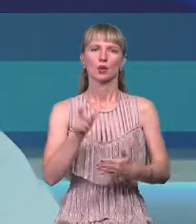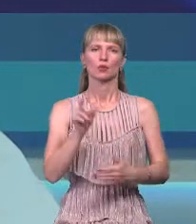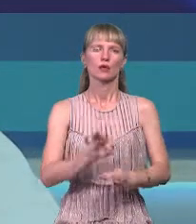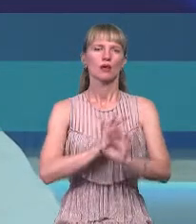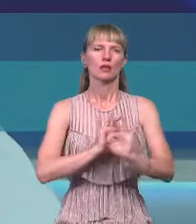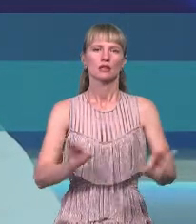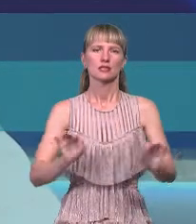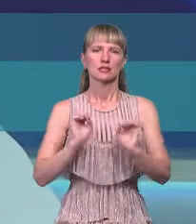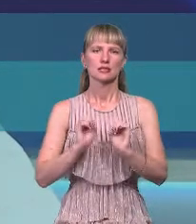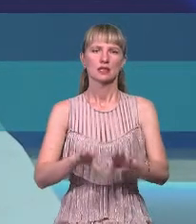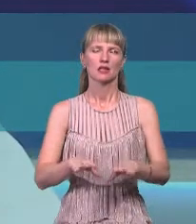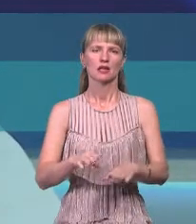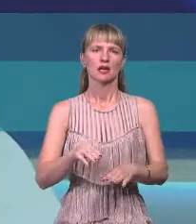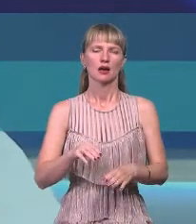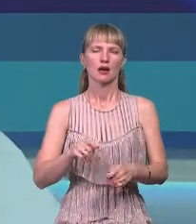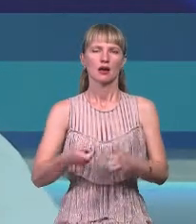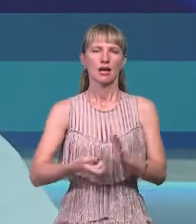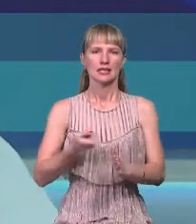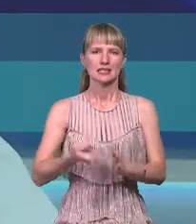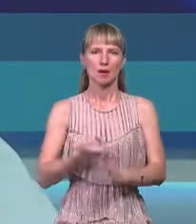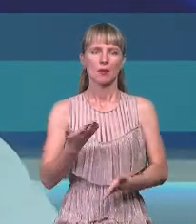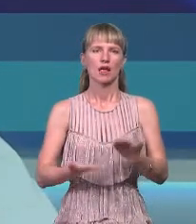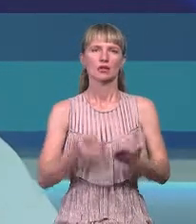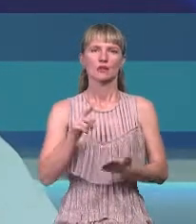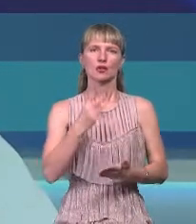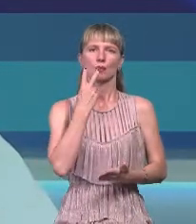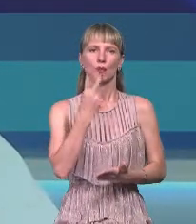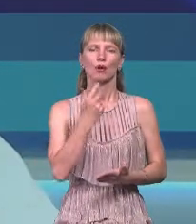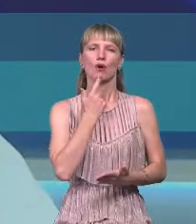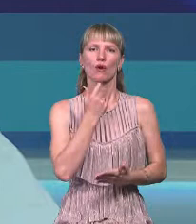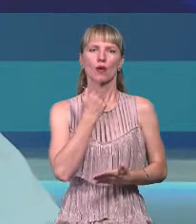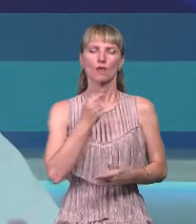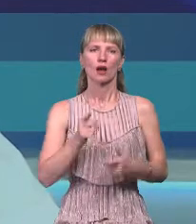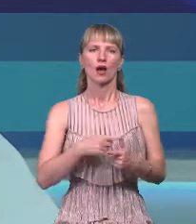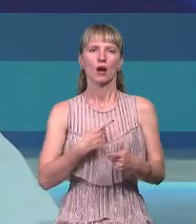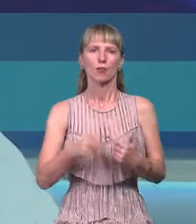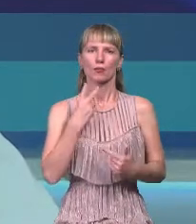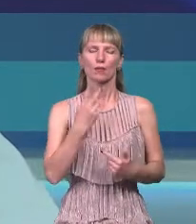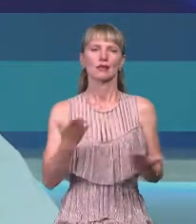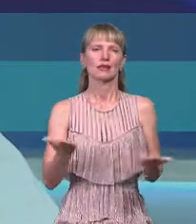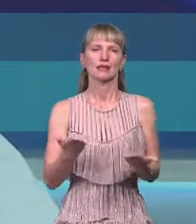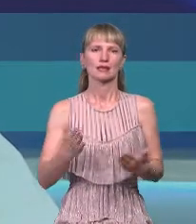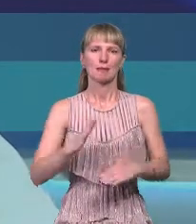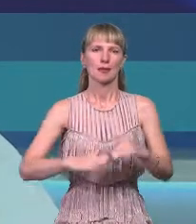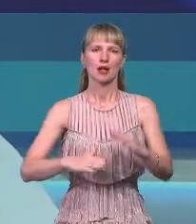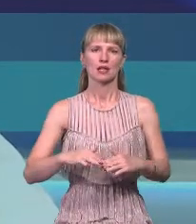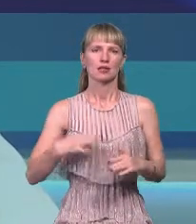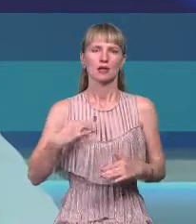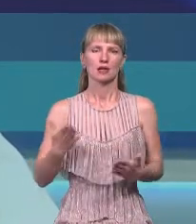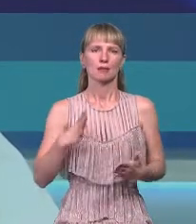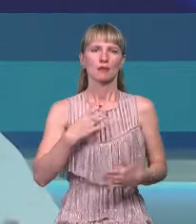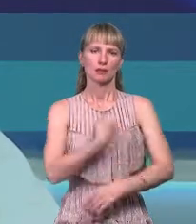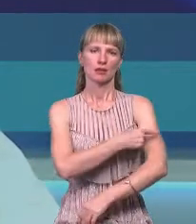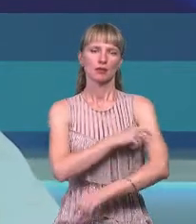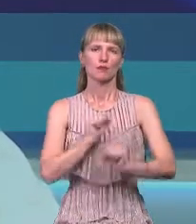прекрасно здала, склала тести, але якщо вона побачить кров або побачить якісь практичні речі, які бувають в